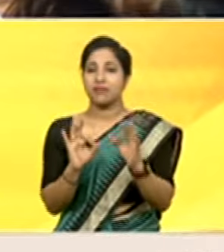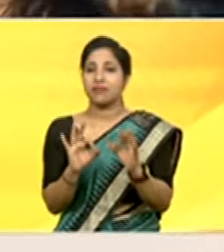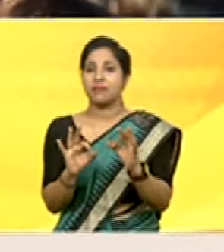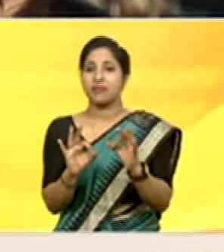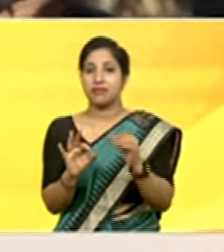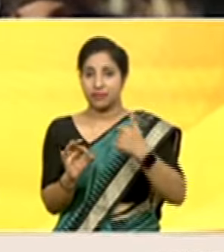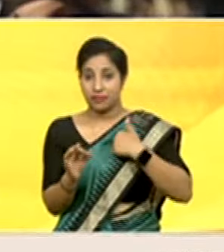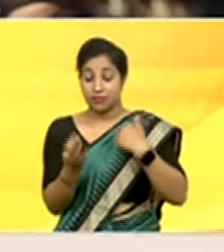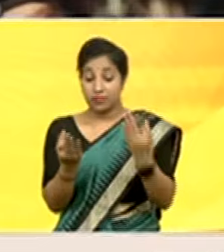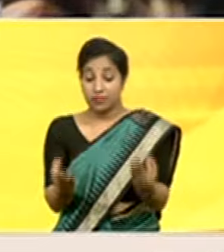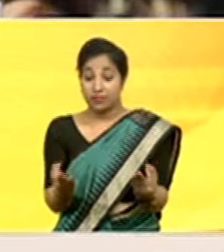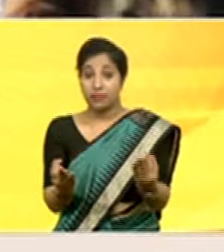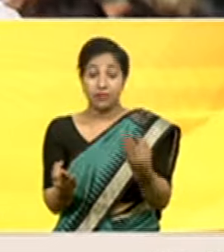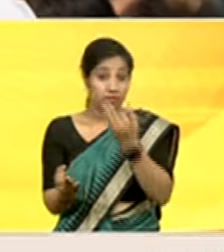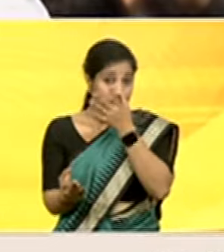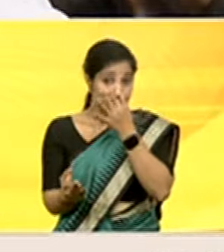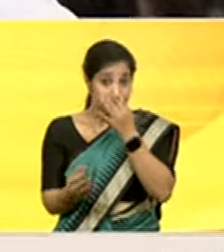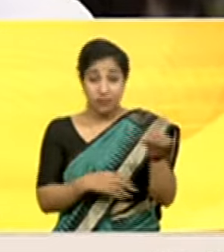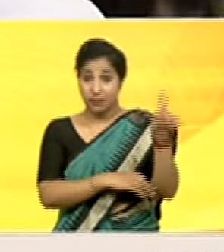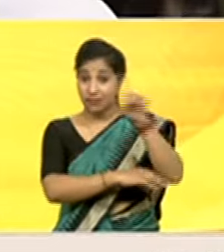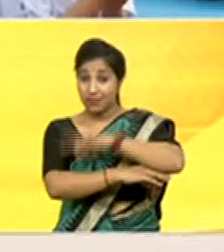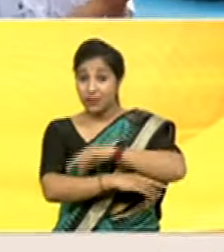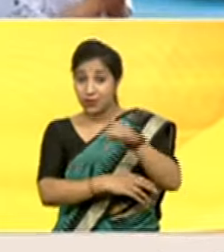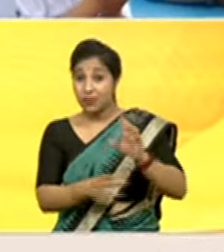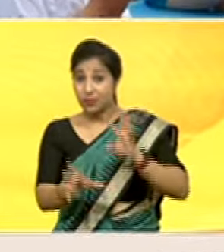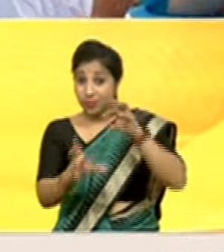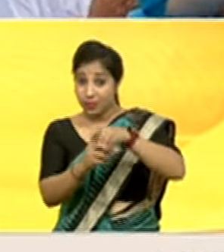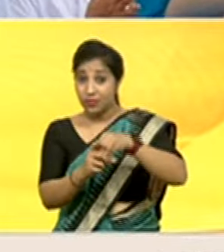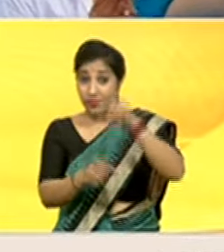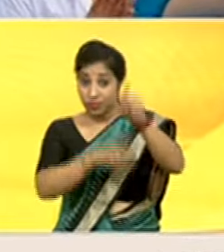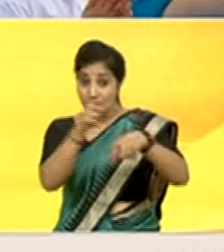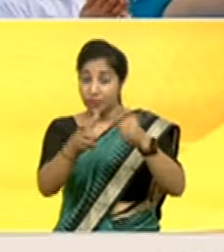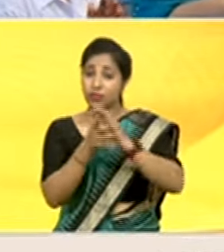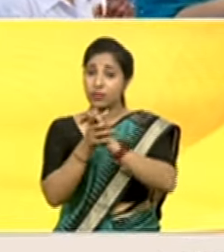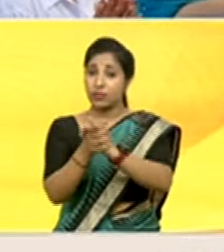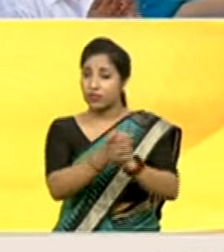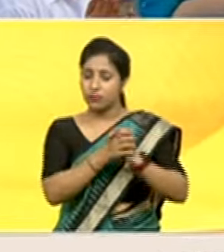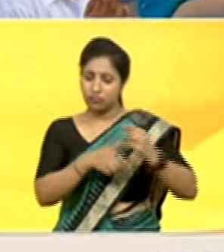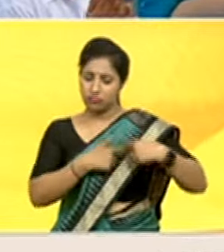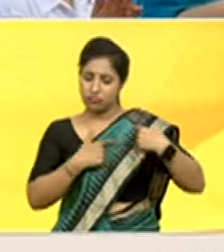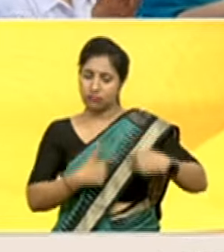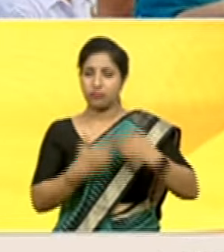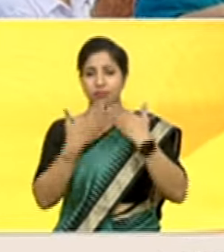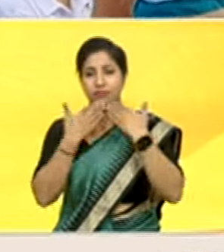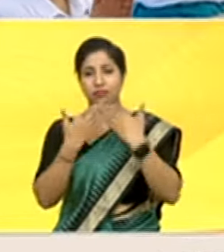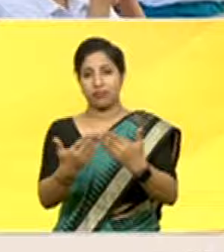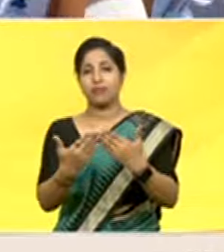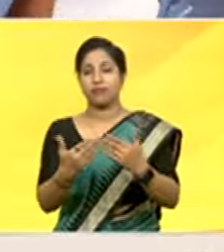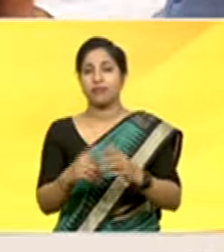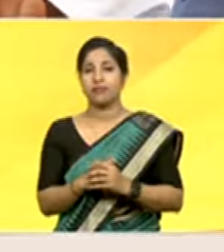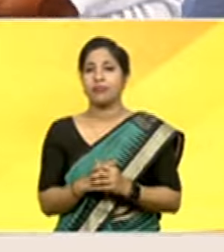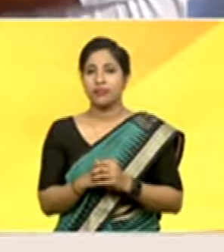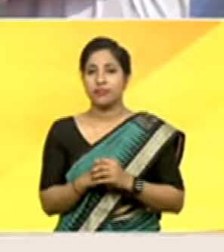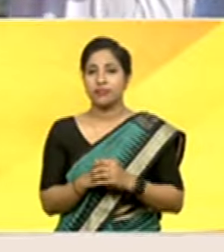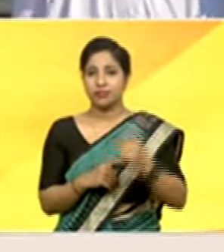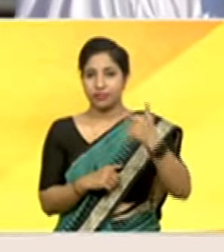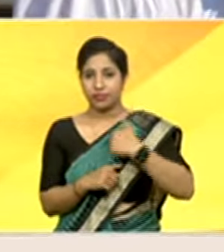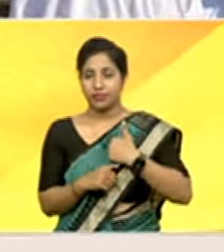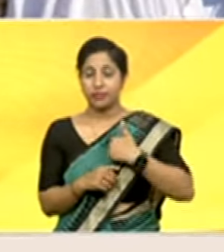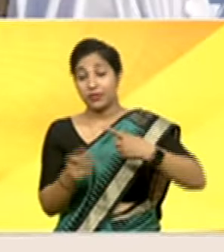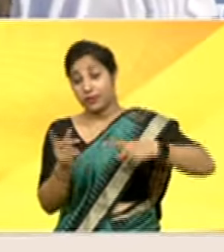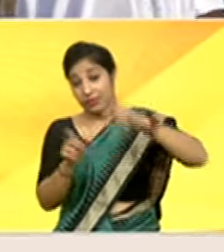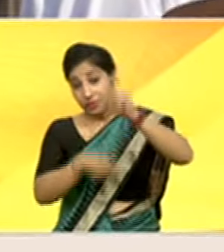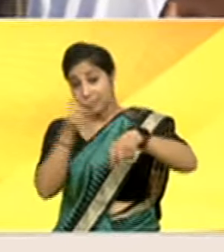मैं योग दिवस में हिस्सा लेने वाले सभी साथ्यों का रदय से आभार व्यक्त करता हूँ। मेरा